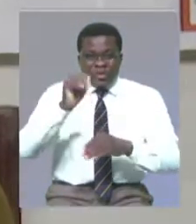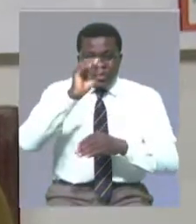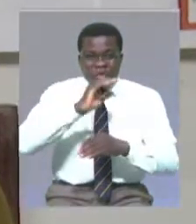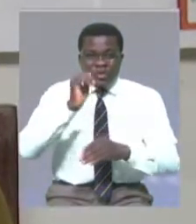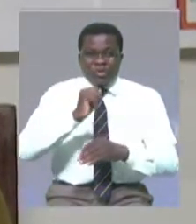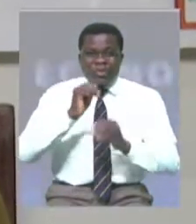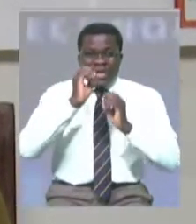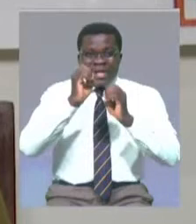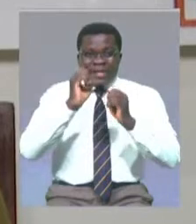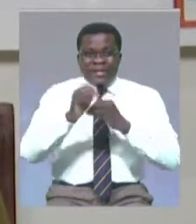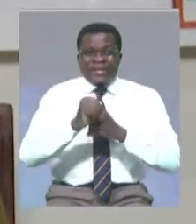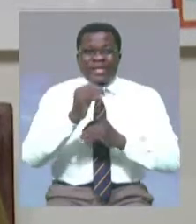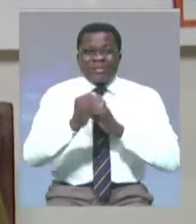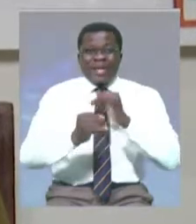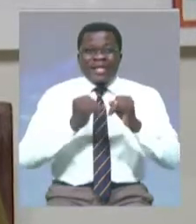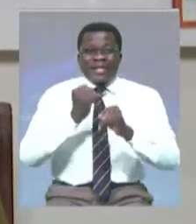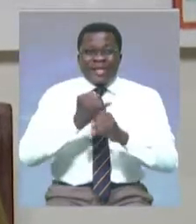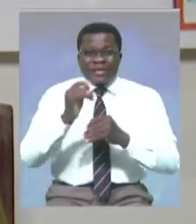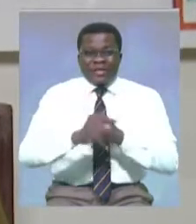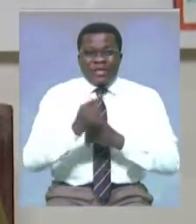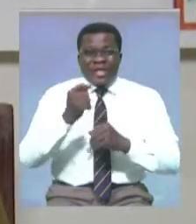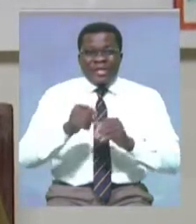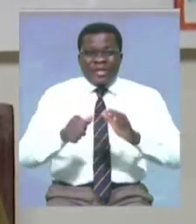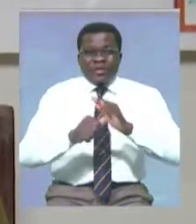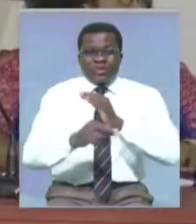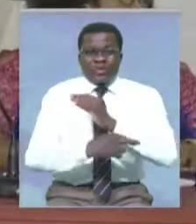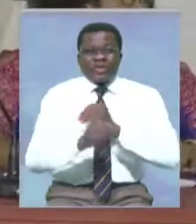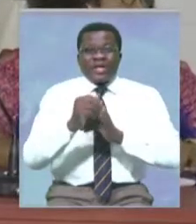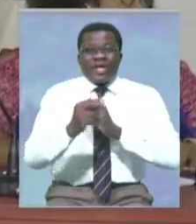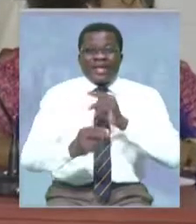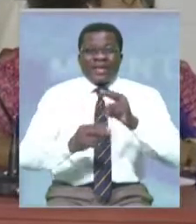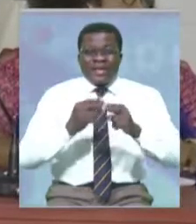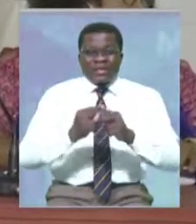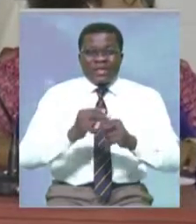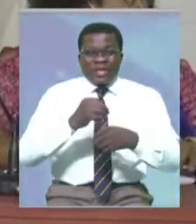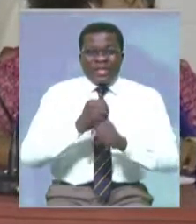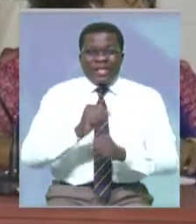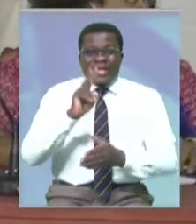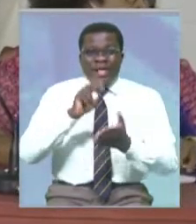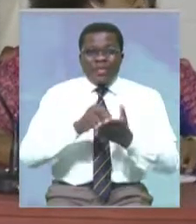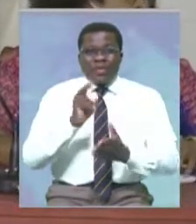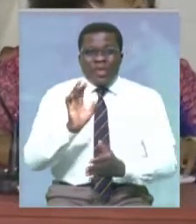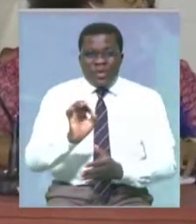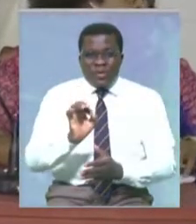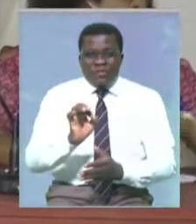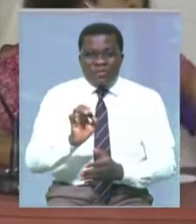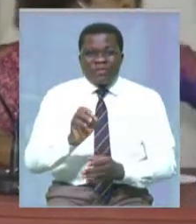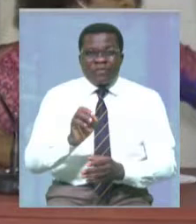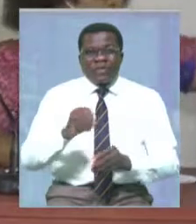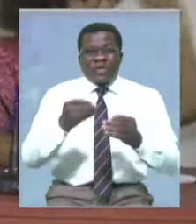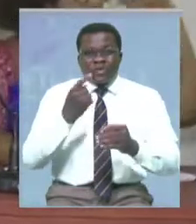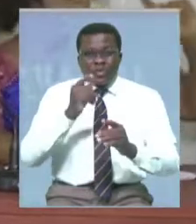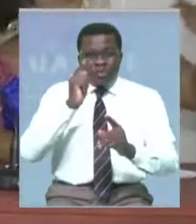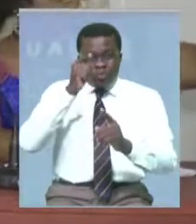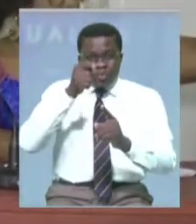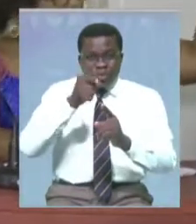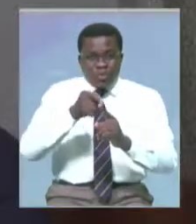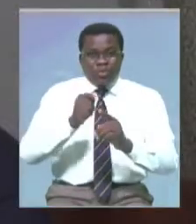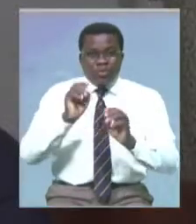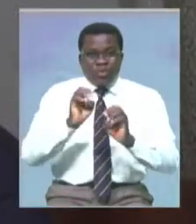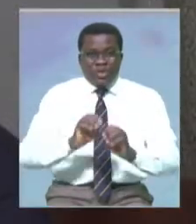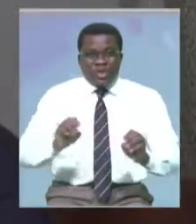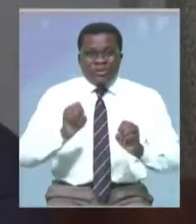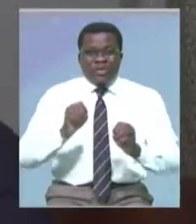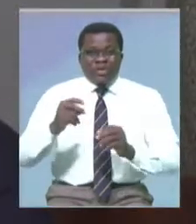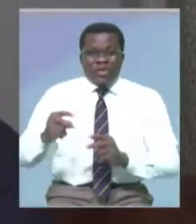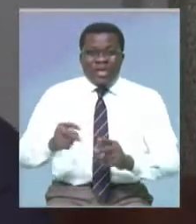et d'enseignement international, sous-régional et national, créé en 2009. Il se donne pour but d'explorer les